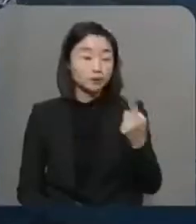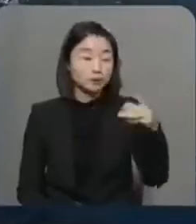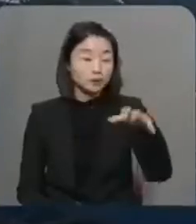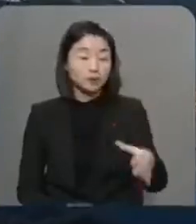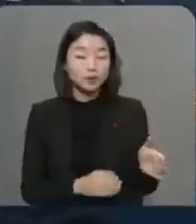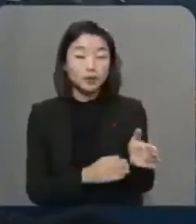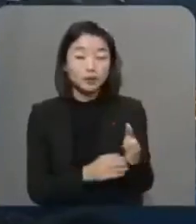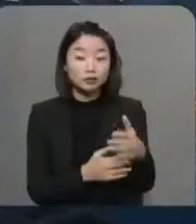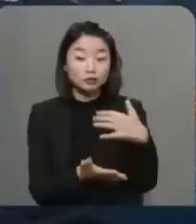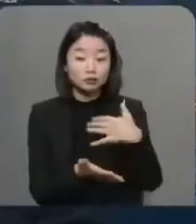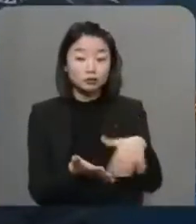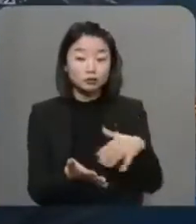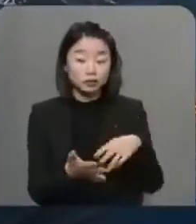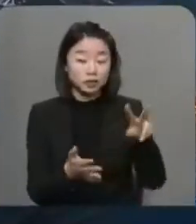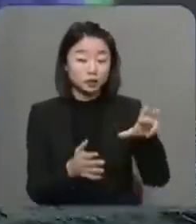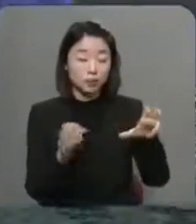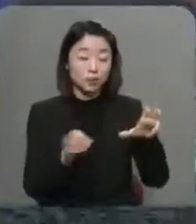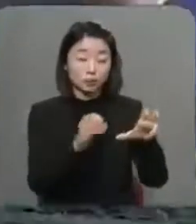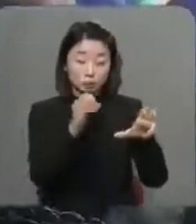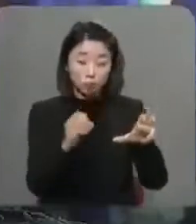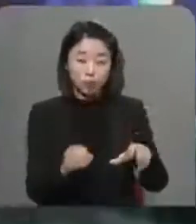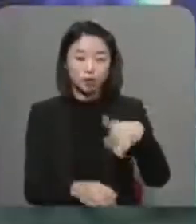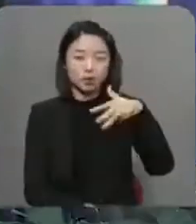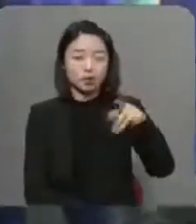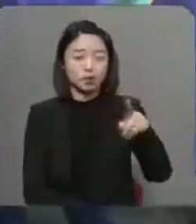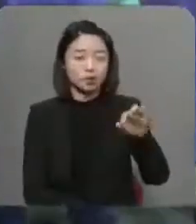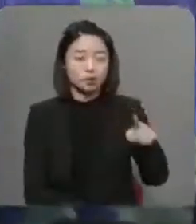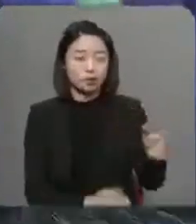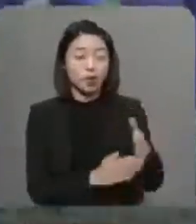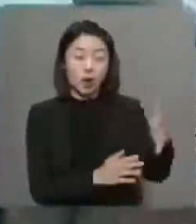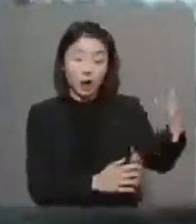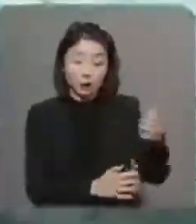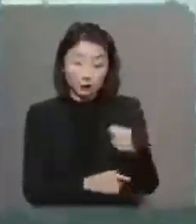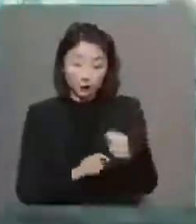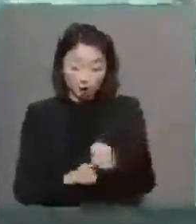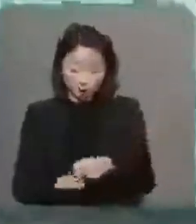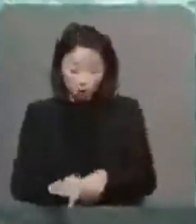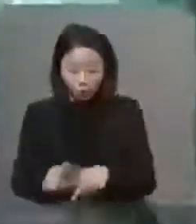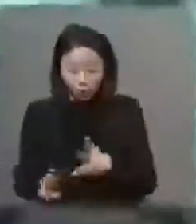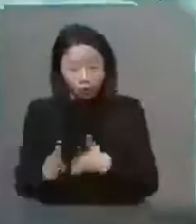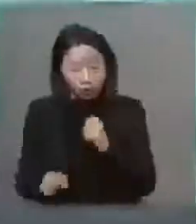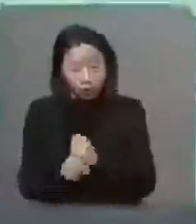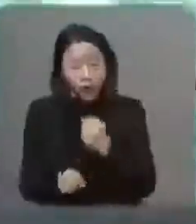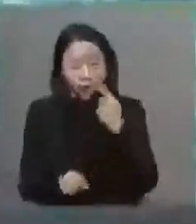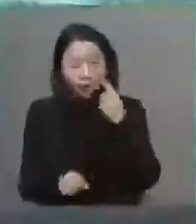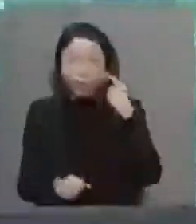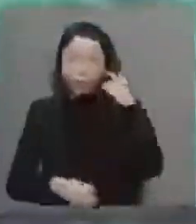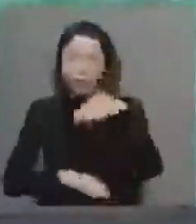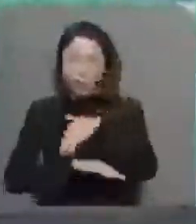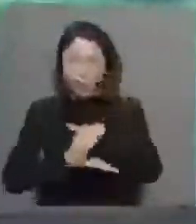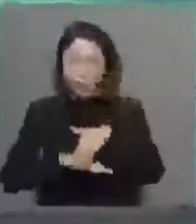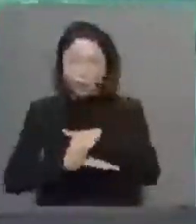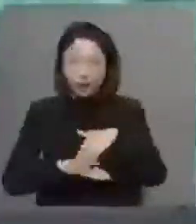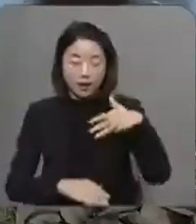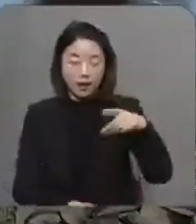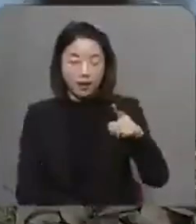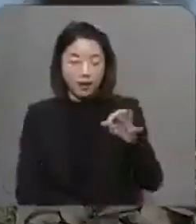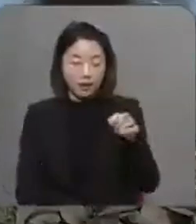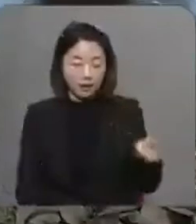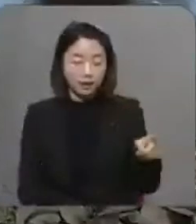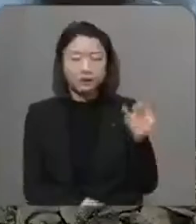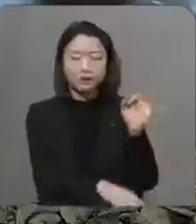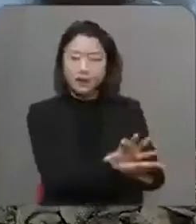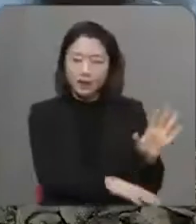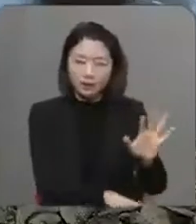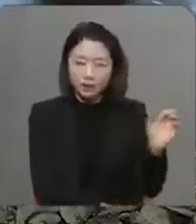어획량 의 25% 를 차지하는 청어를 활용한 가공산업 또 추진됩니다 청원 은 최근 소비가 급감한